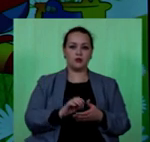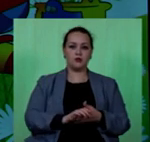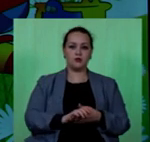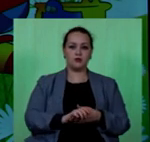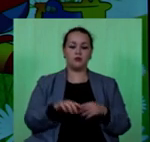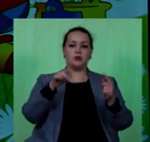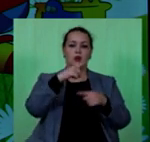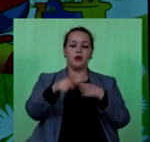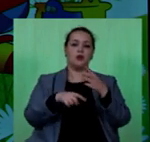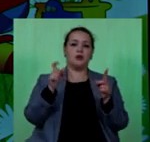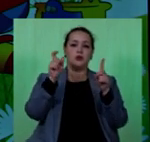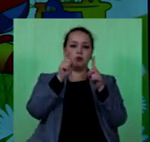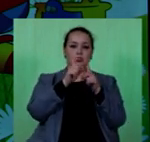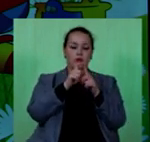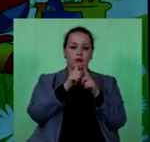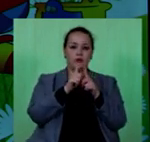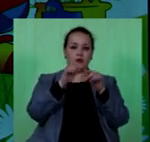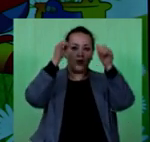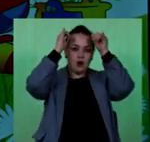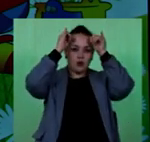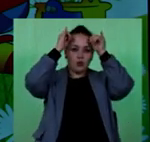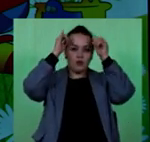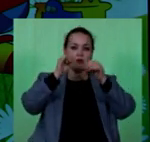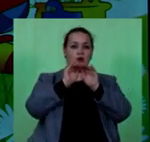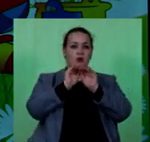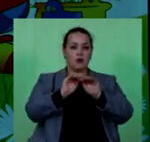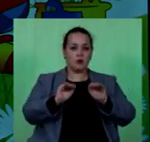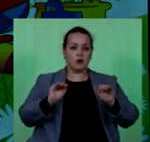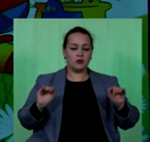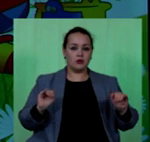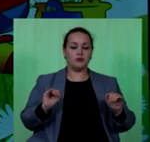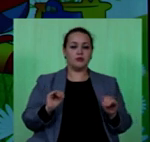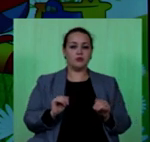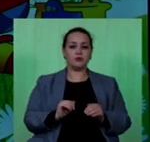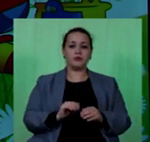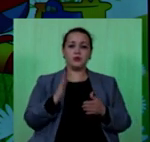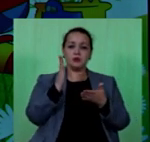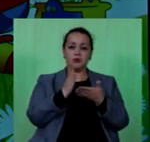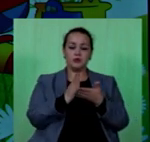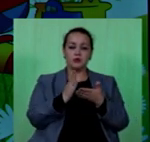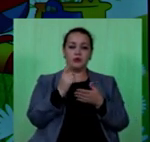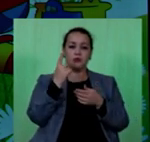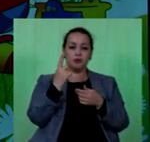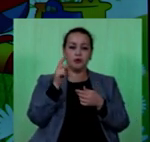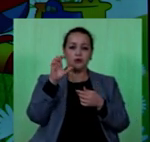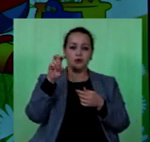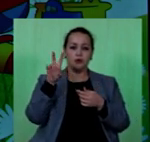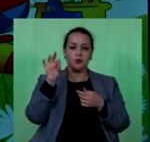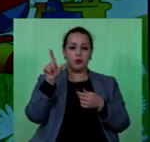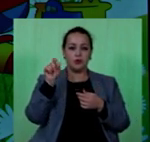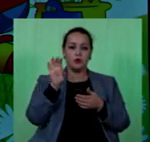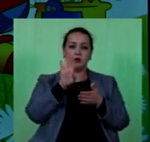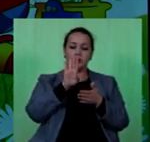следующее слово корова ребята здесь у нас в первом слоге нет безударного